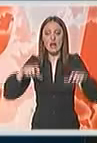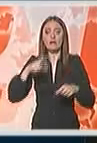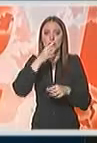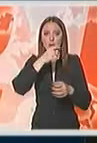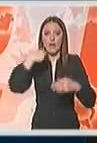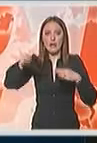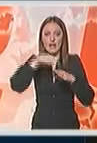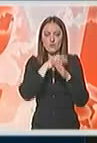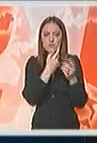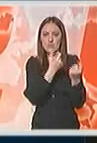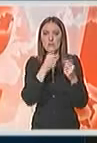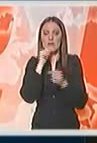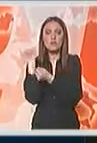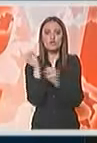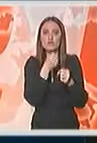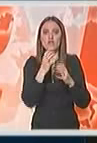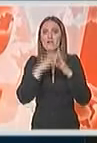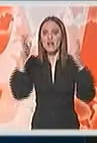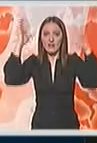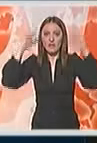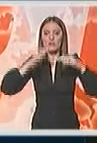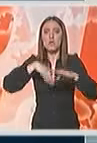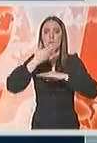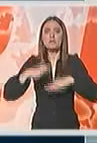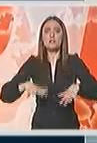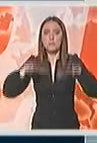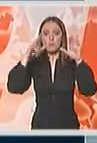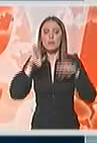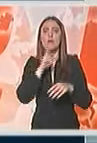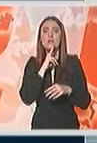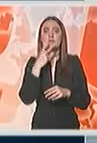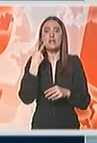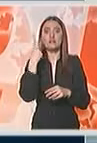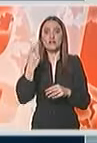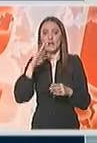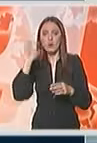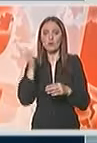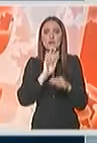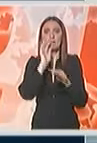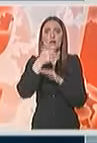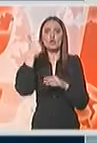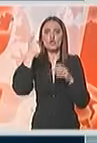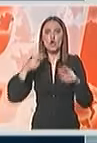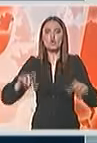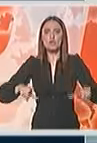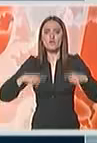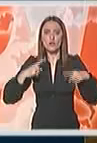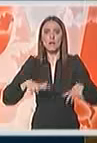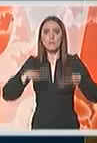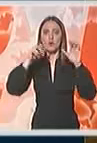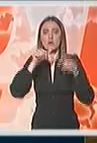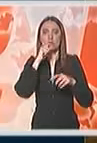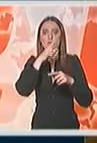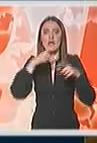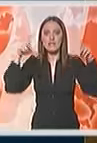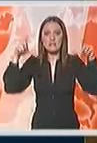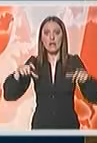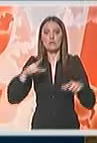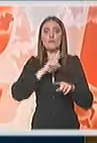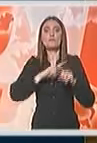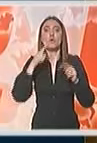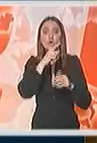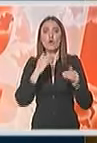detaljna rekonstrukcija i čišćenje. U velikim kišama i kasnije poplavama, koje su za 2 dana odnele preko 100 života, poplavljena i legendarna Marakana.